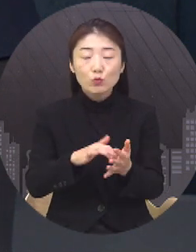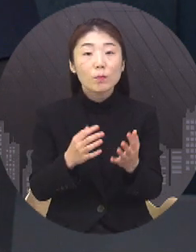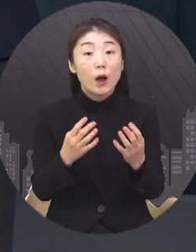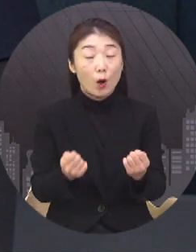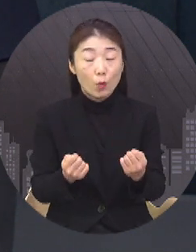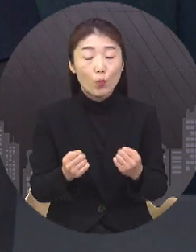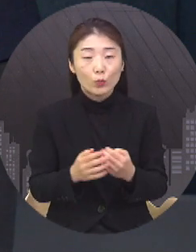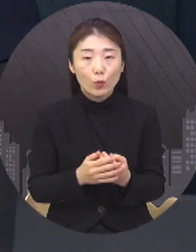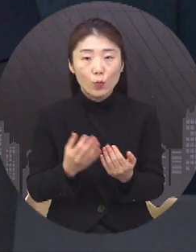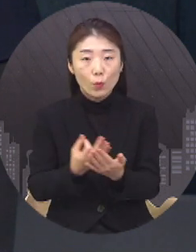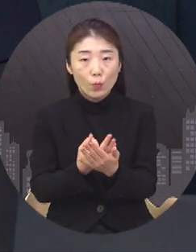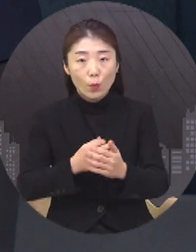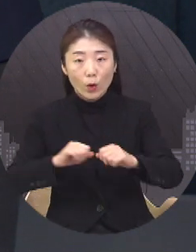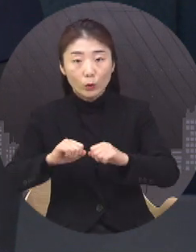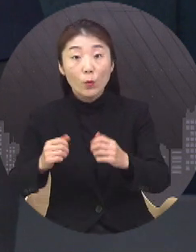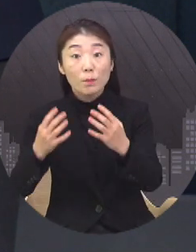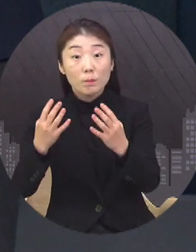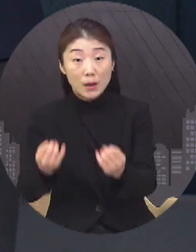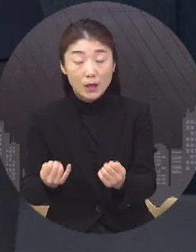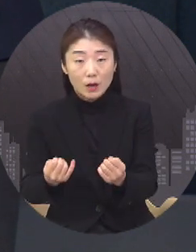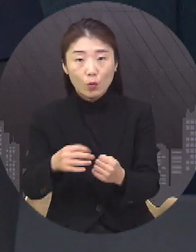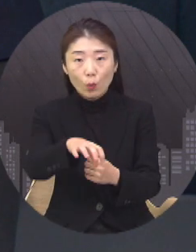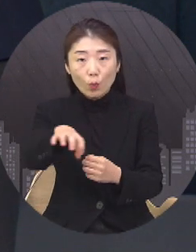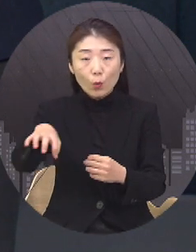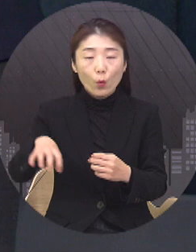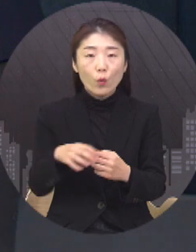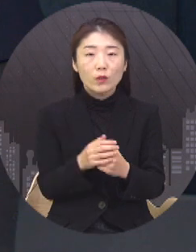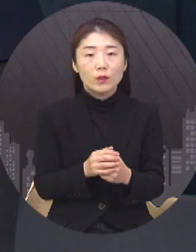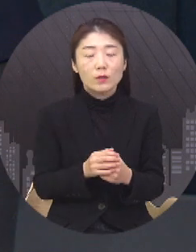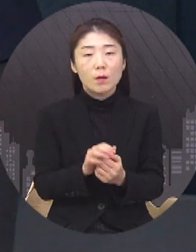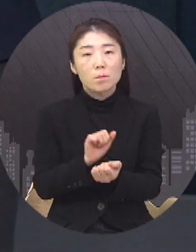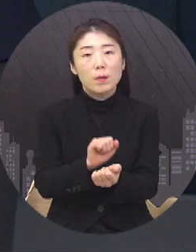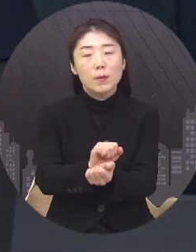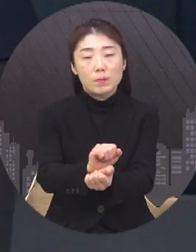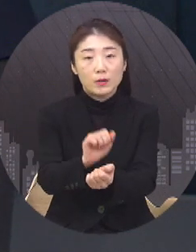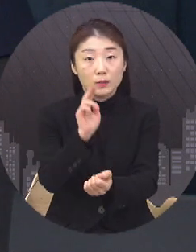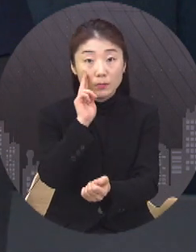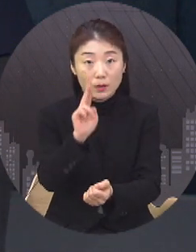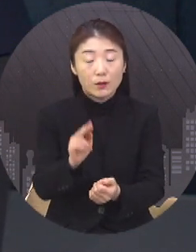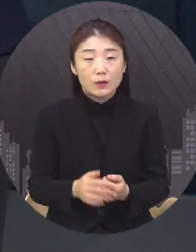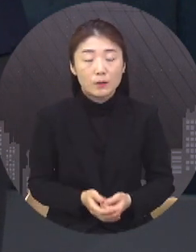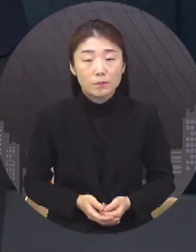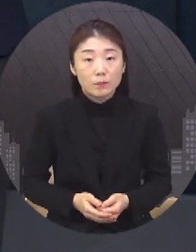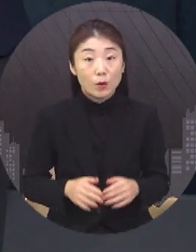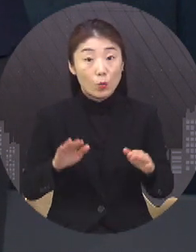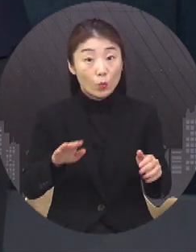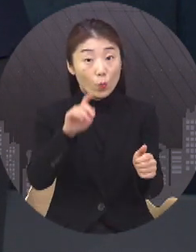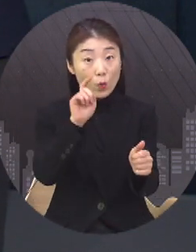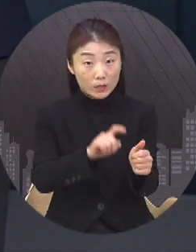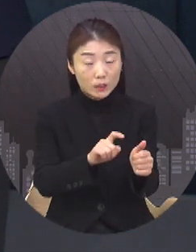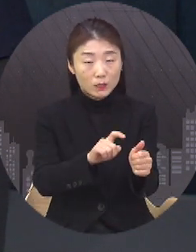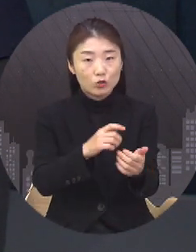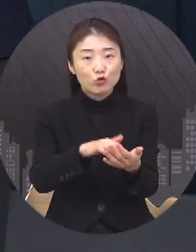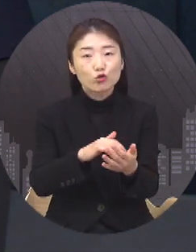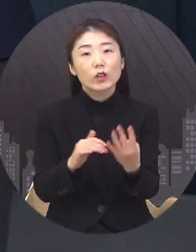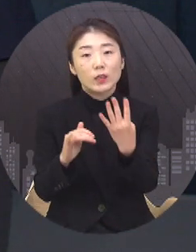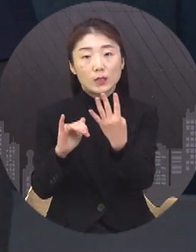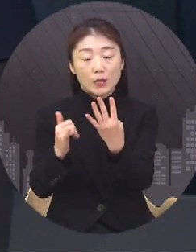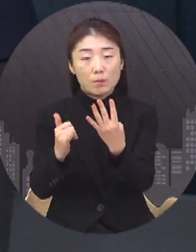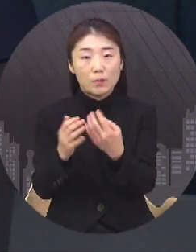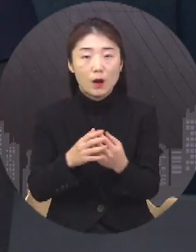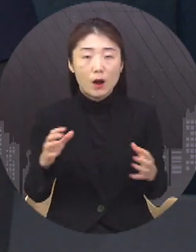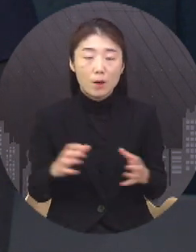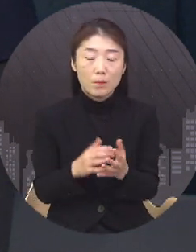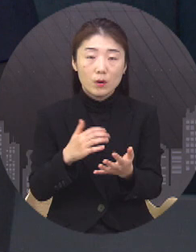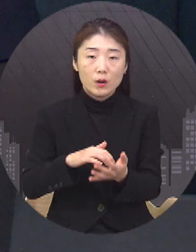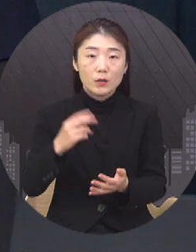활동이 활발한 도시 중심으로 코로나 일부가 많이 발생한 겁니다 오늘 확진 자는 4명으로 누적 확진은